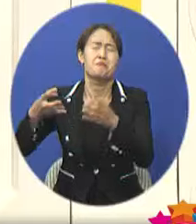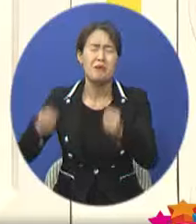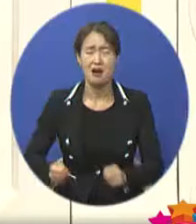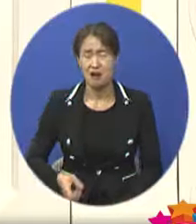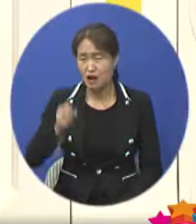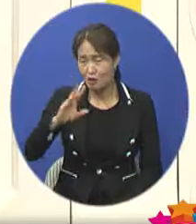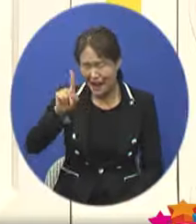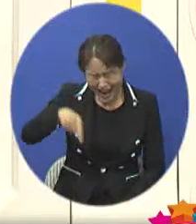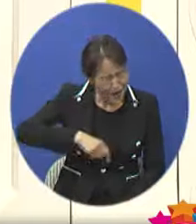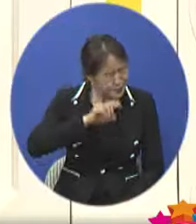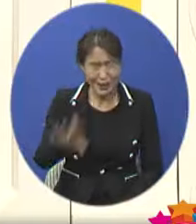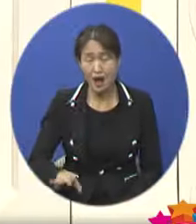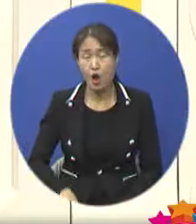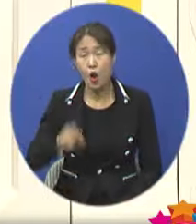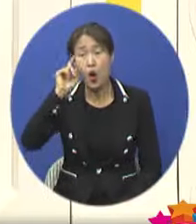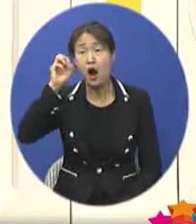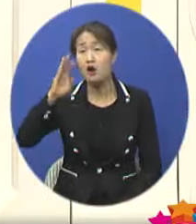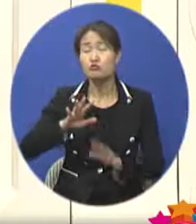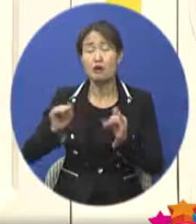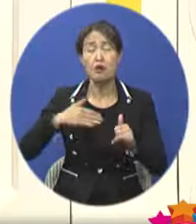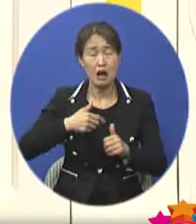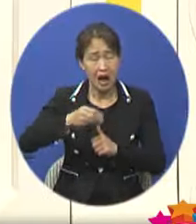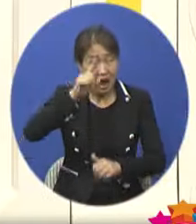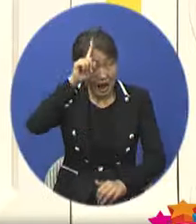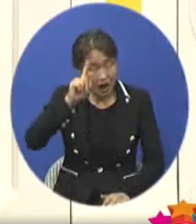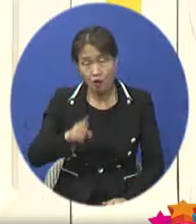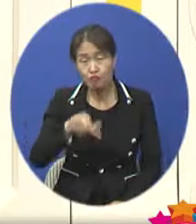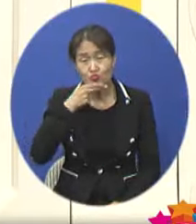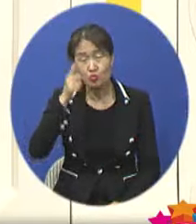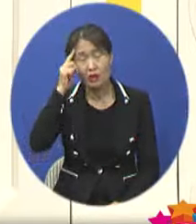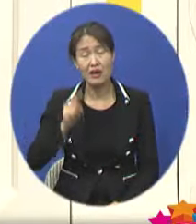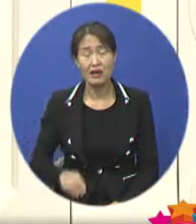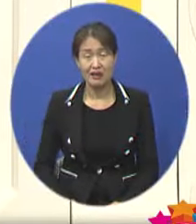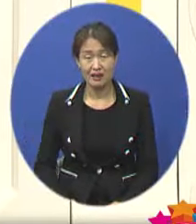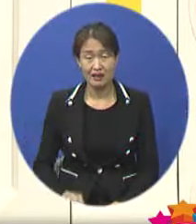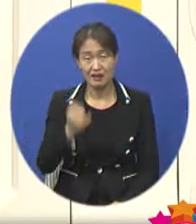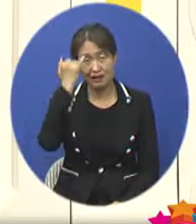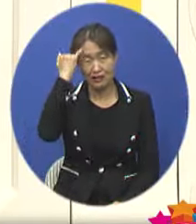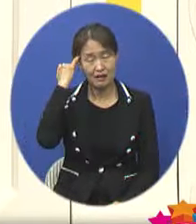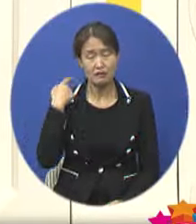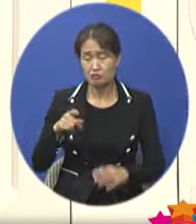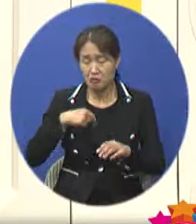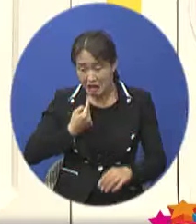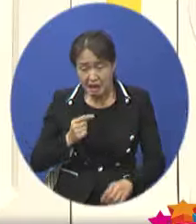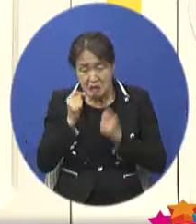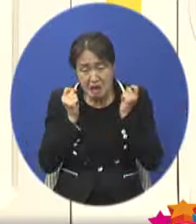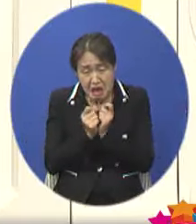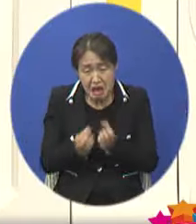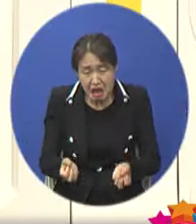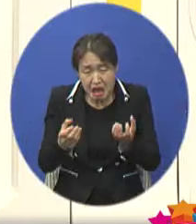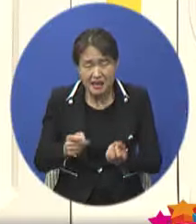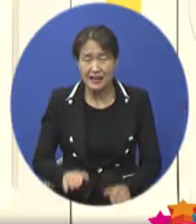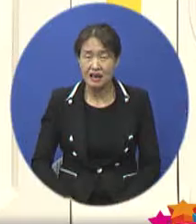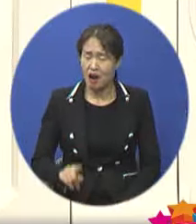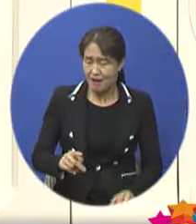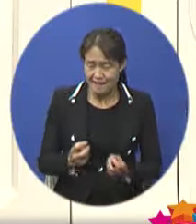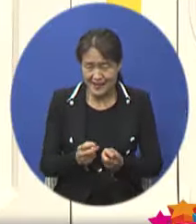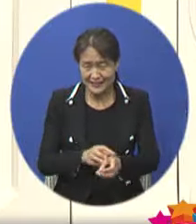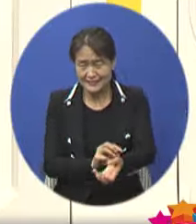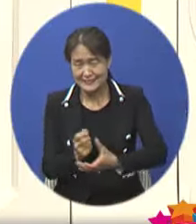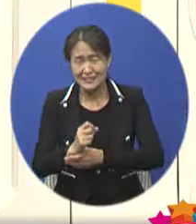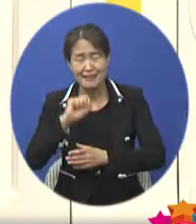안 와요. 예. 강주 사람들이 왜 나를 안 부르고 자기네끼리 행사를 하나 모르겠어, 진짜. 그니까요. 그 사람들 진짜 어떻게, 진짜 정리가 안 되네.